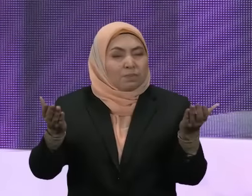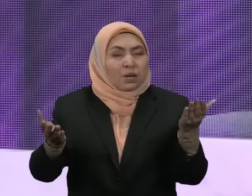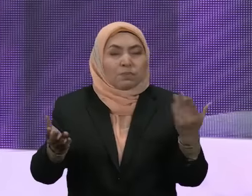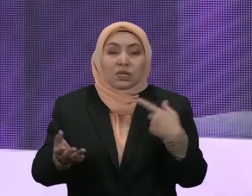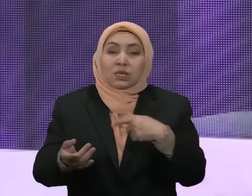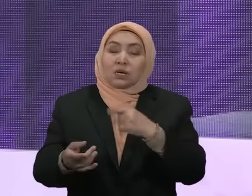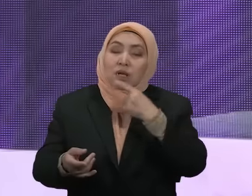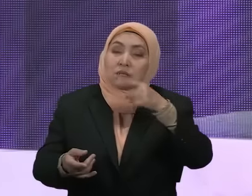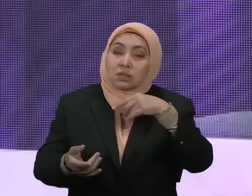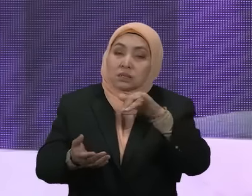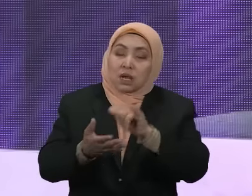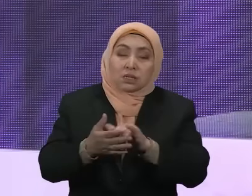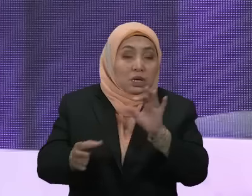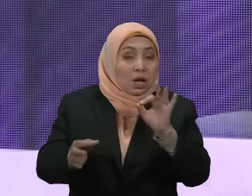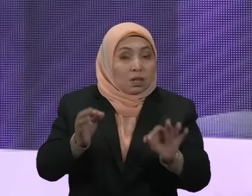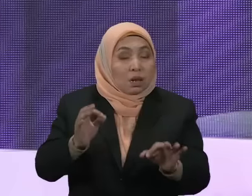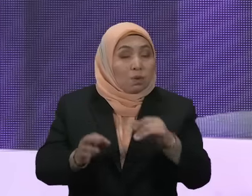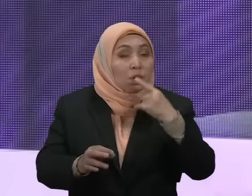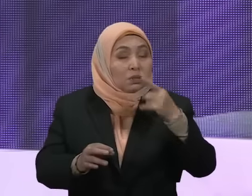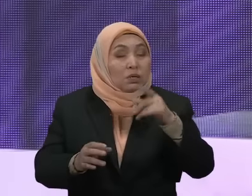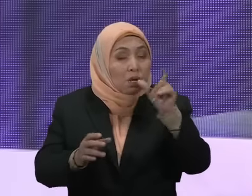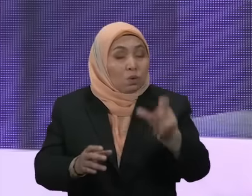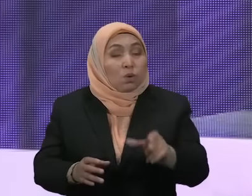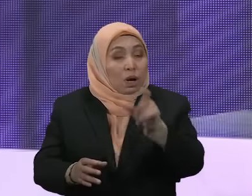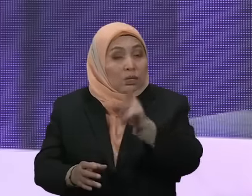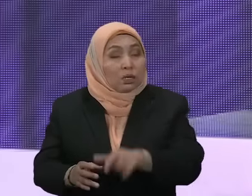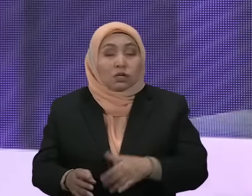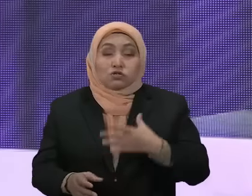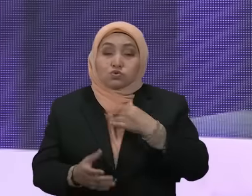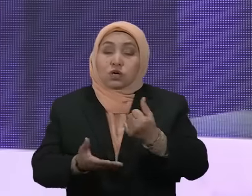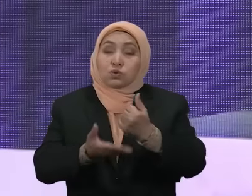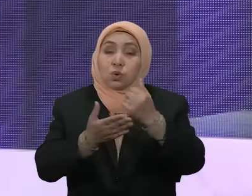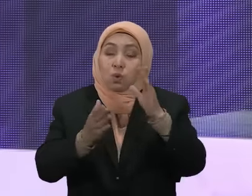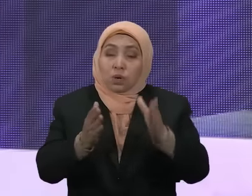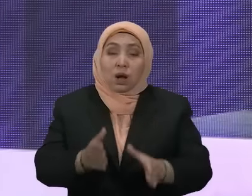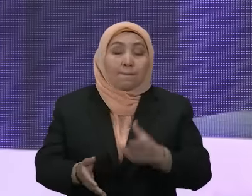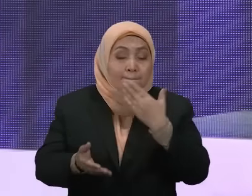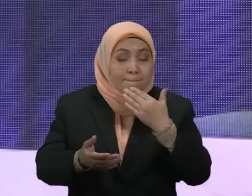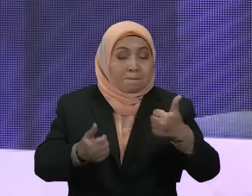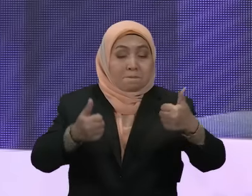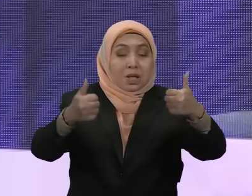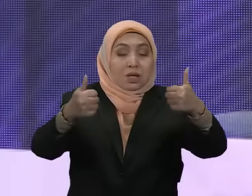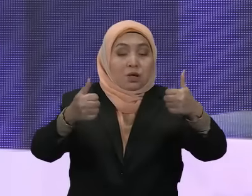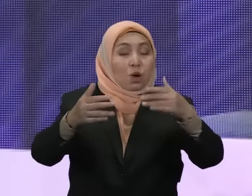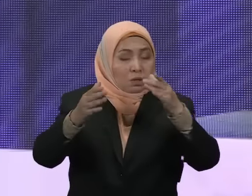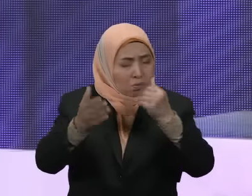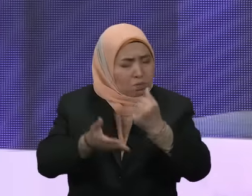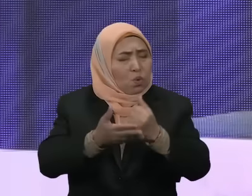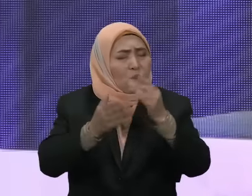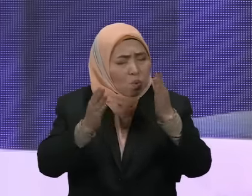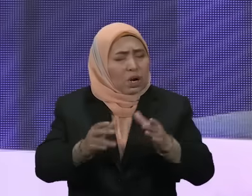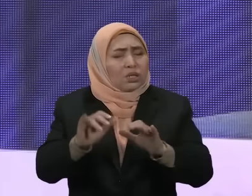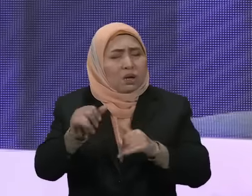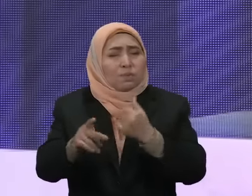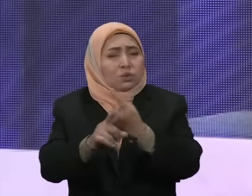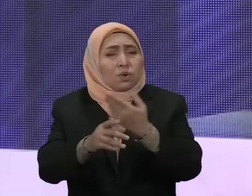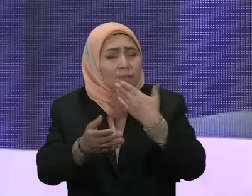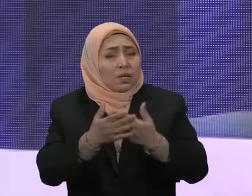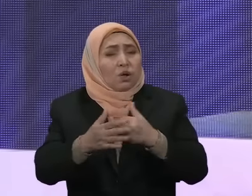kata bahawa kalau katakan orang ni suka tolong orang, ni orang baik. Ya. Tolong orang memang betul baik kalau